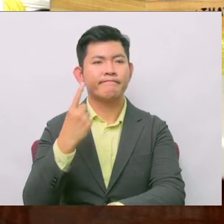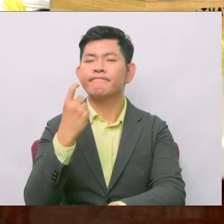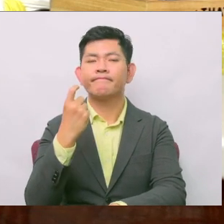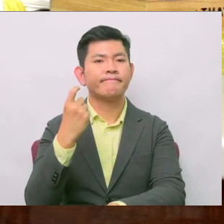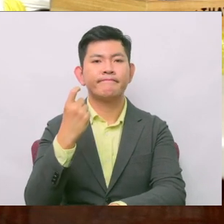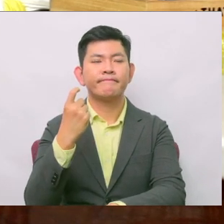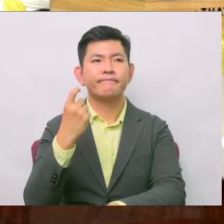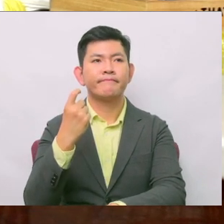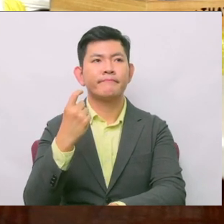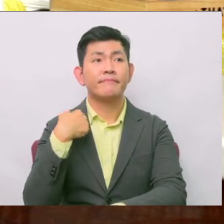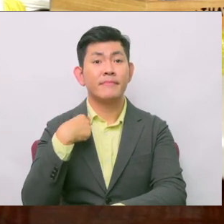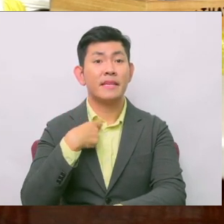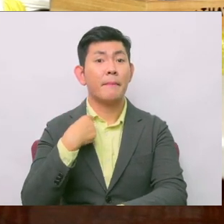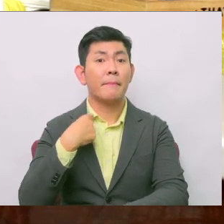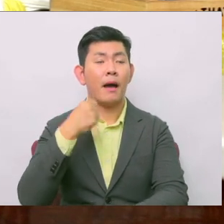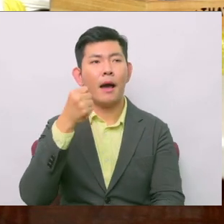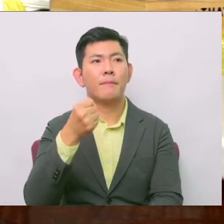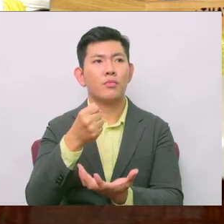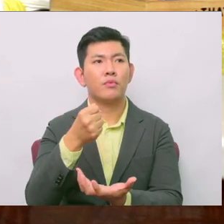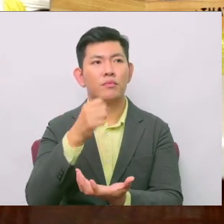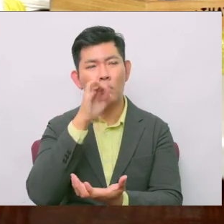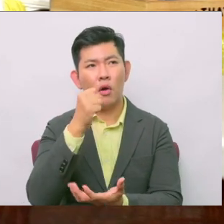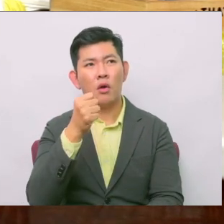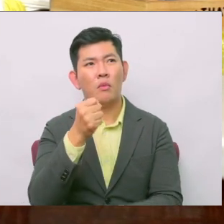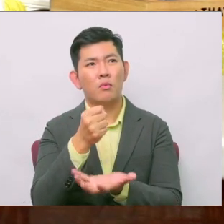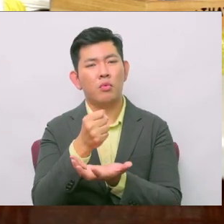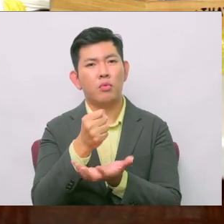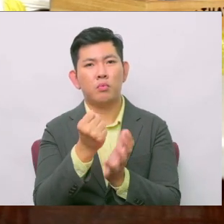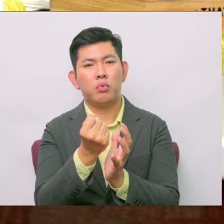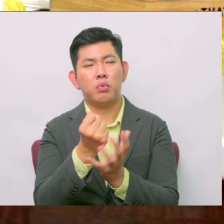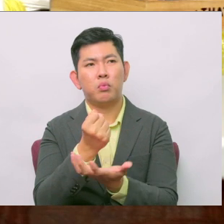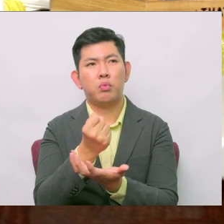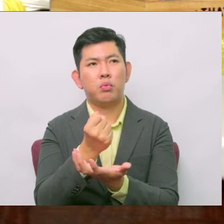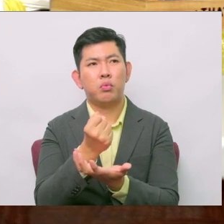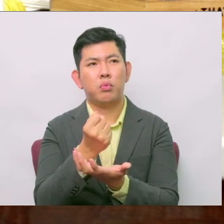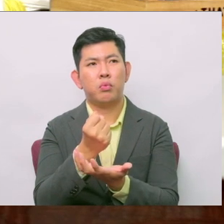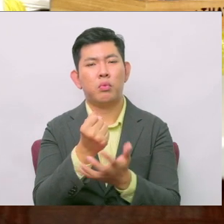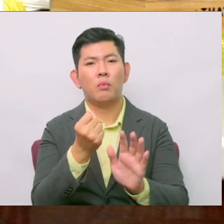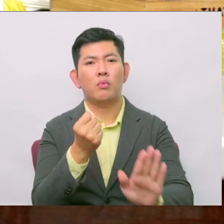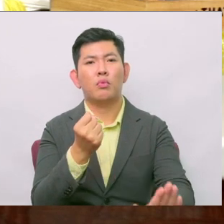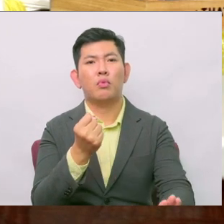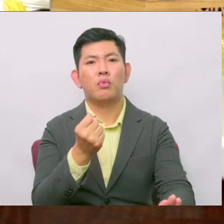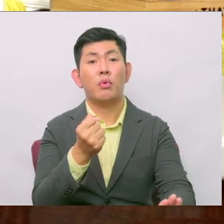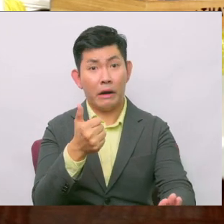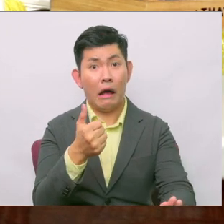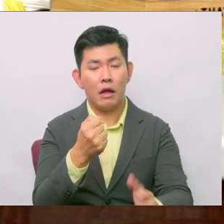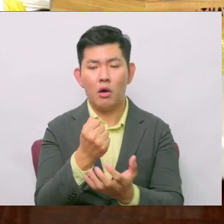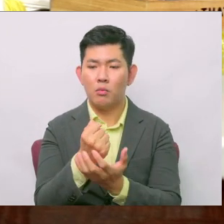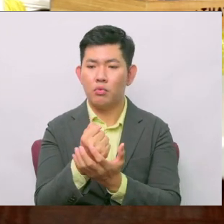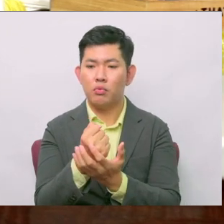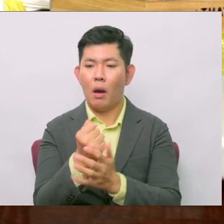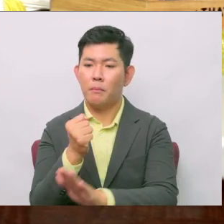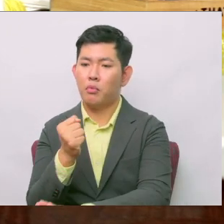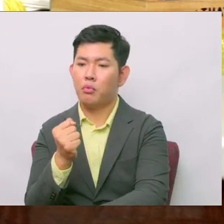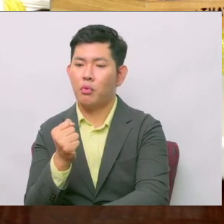จะเราก็ใช้มือของเราเนี่ยค่ะจับที่ลูกประคบค่ะครูแล้วเราก็ค่อยเอาไปจับเอามือของเราไปสัมผัสกับลูกนะคะความ